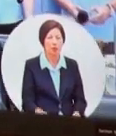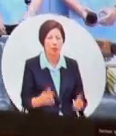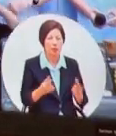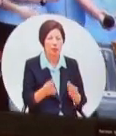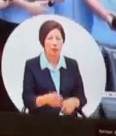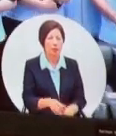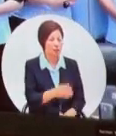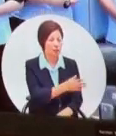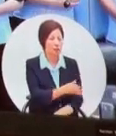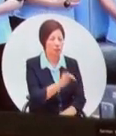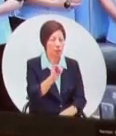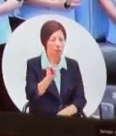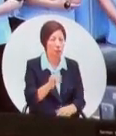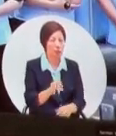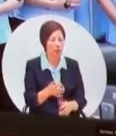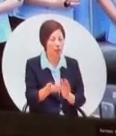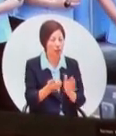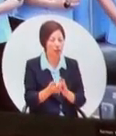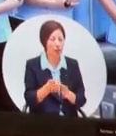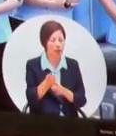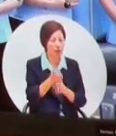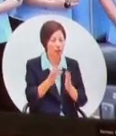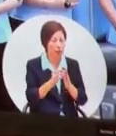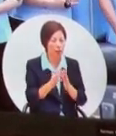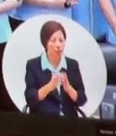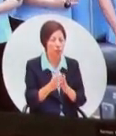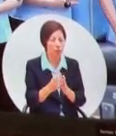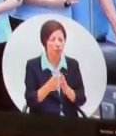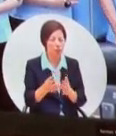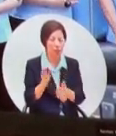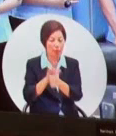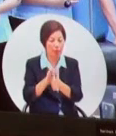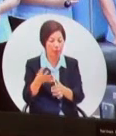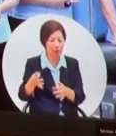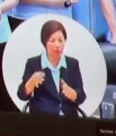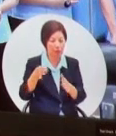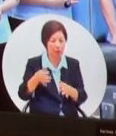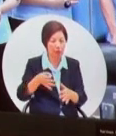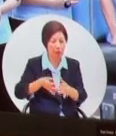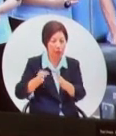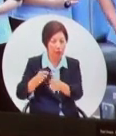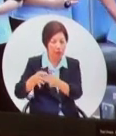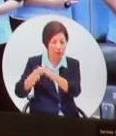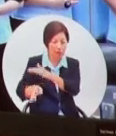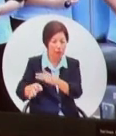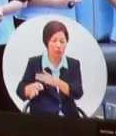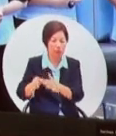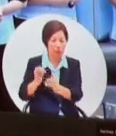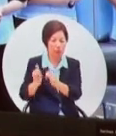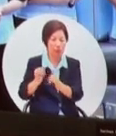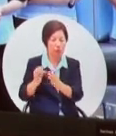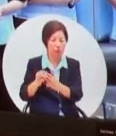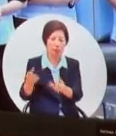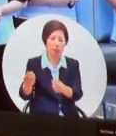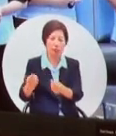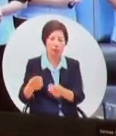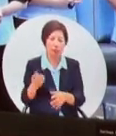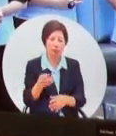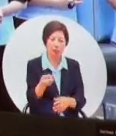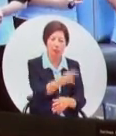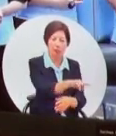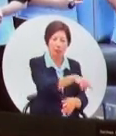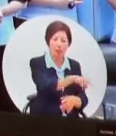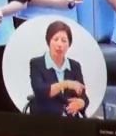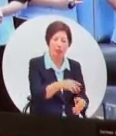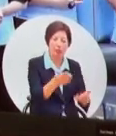刚刚那一笔消防局账款真的没有进到社会局里面，他们拿去哪里？拿去盖房子，拿